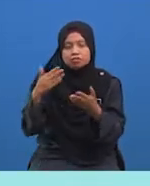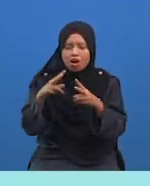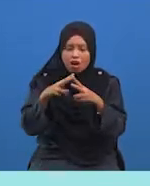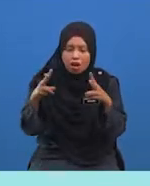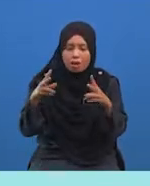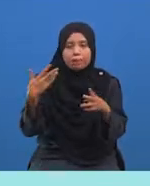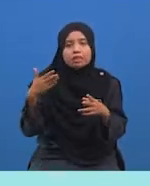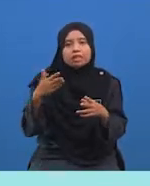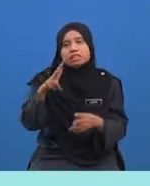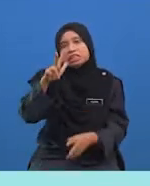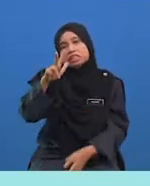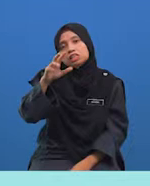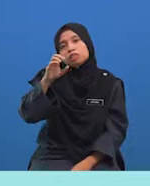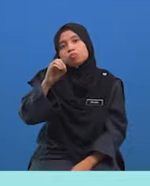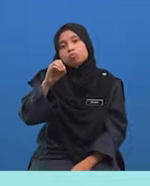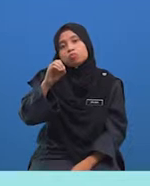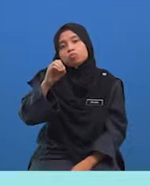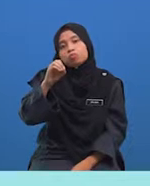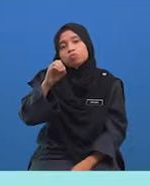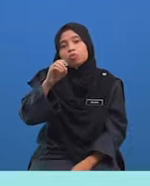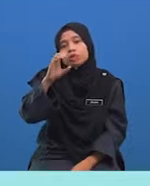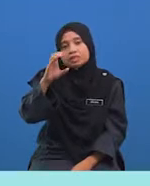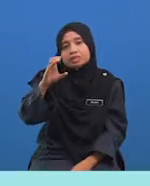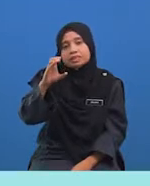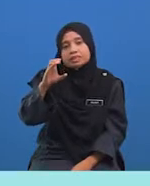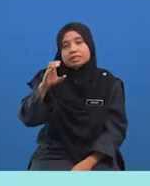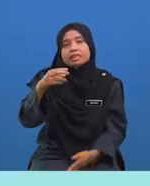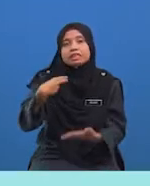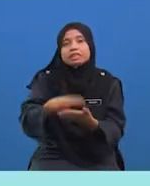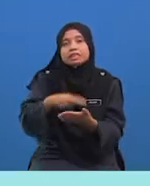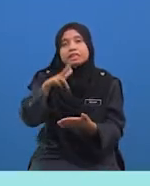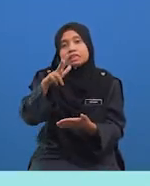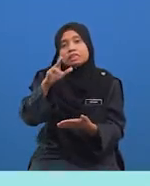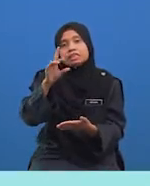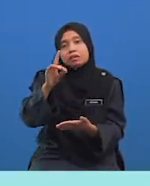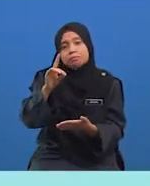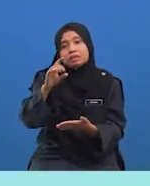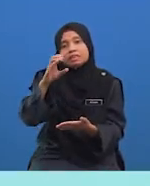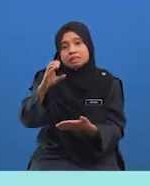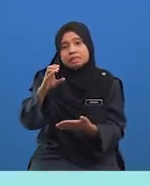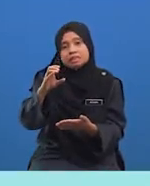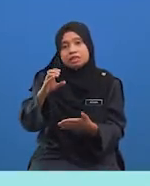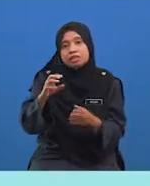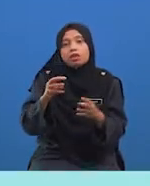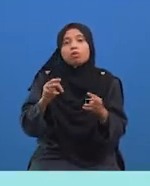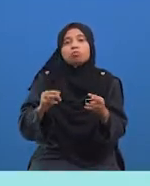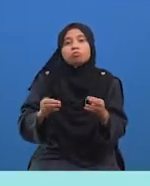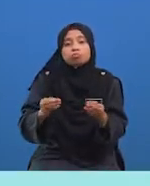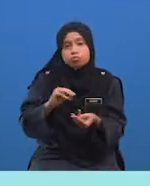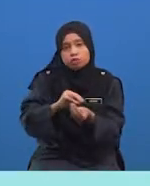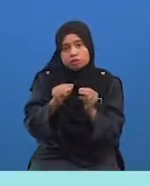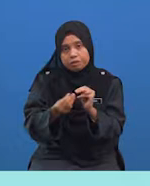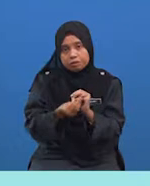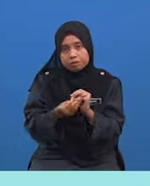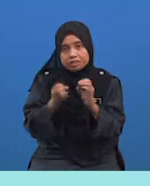panas iaitu 30 darjah Celsius hingga 38 darjah Celsius. Musim sejuk yang sederhana sejuk